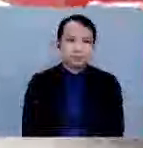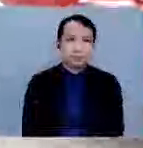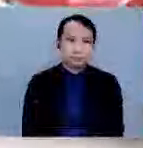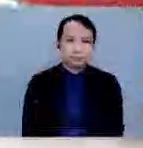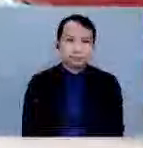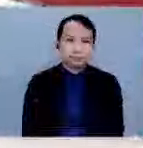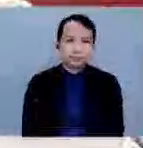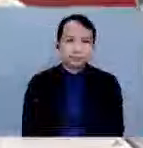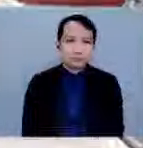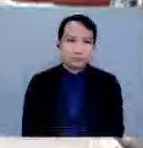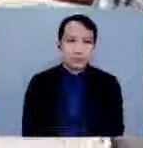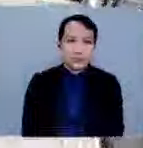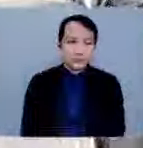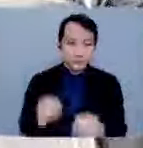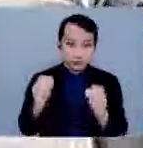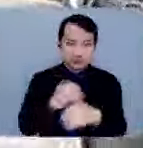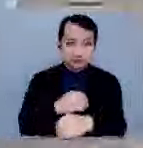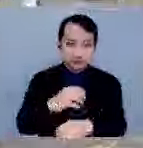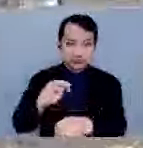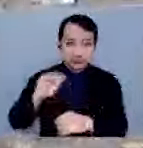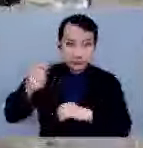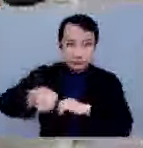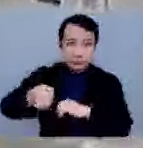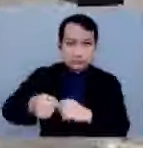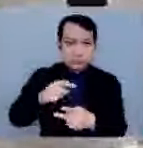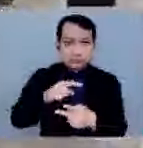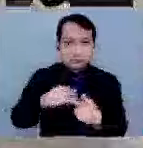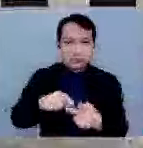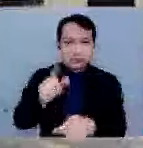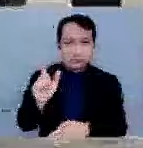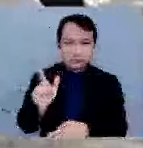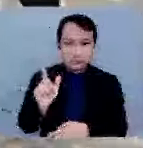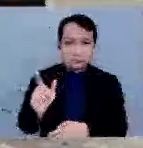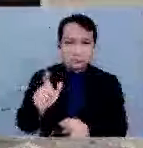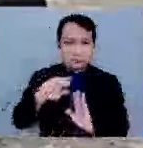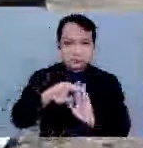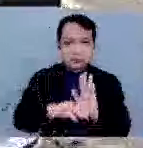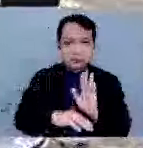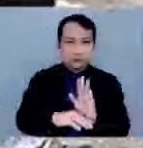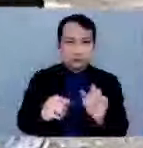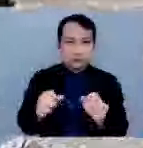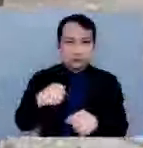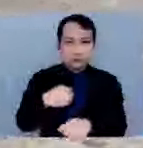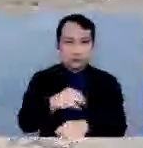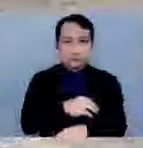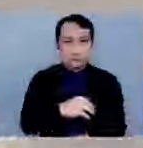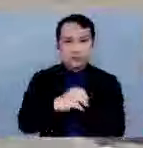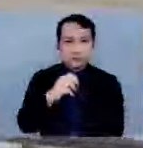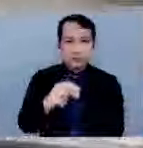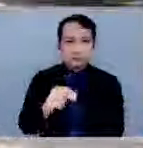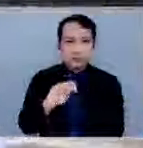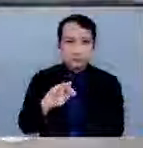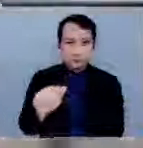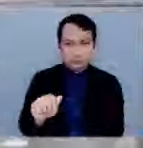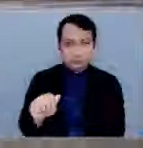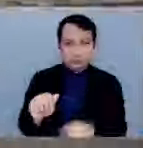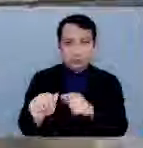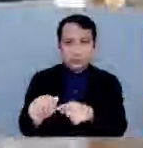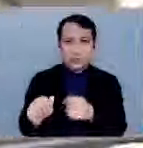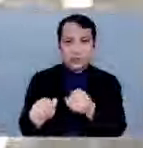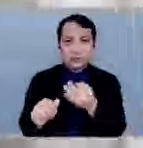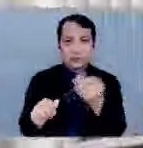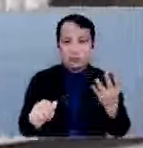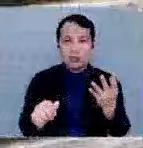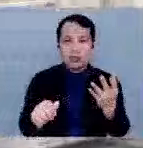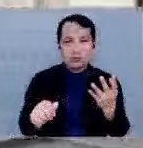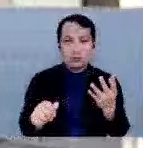Dumiretso sa Office of the Ombudsman ang 20 sa mga sinuspinding empleyado ng National Food Authority. Ilan sa kanila, mga